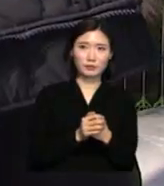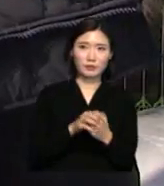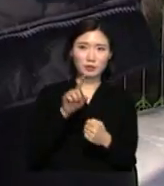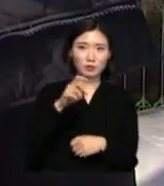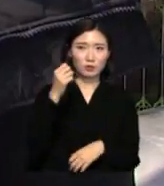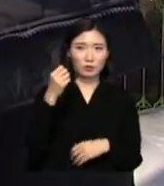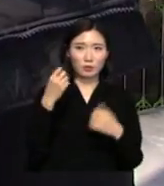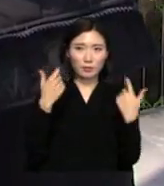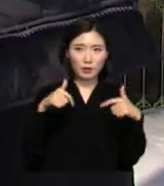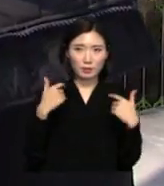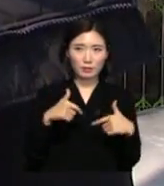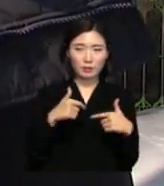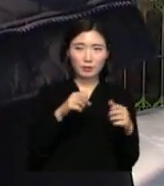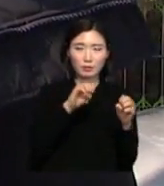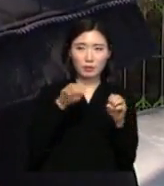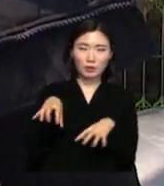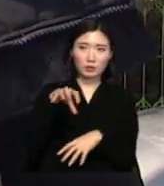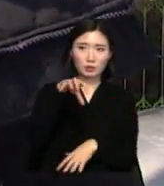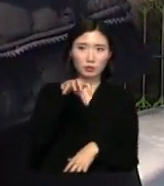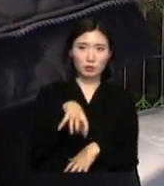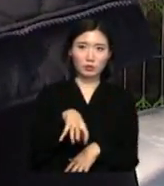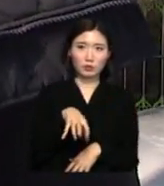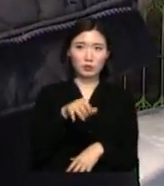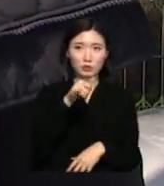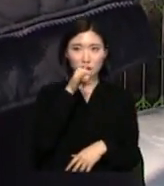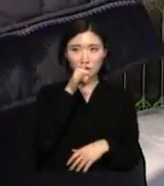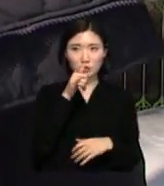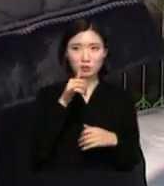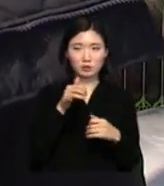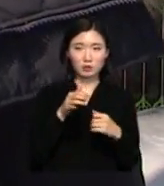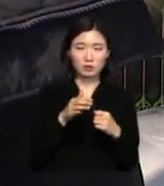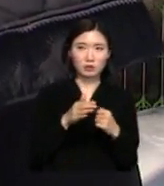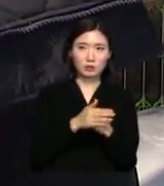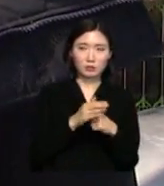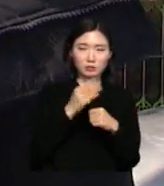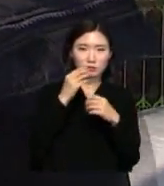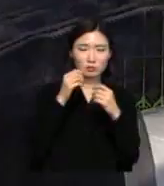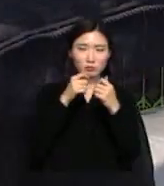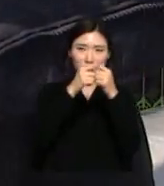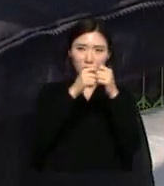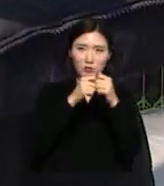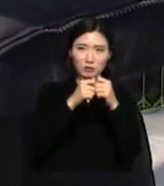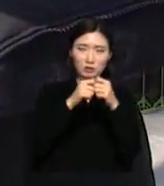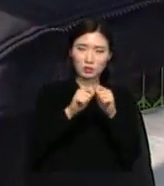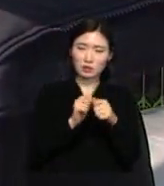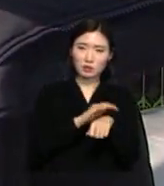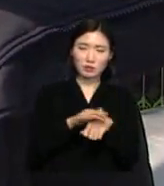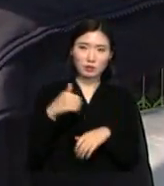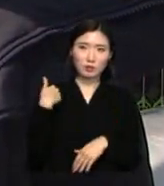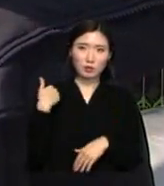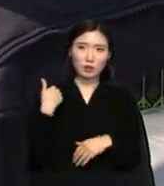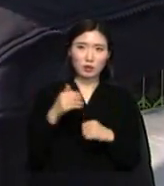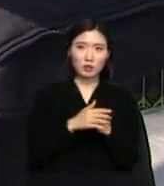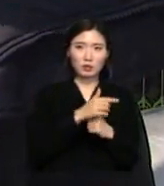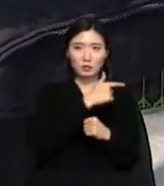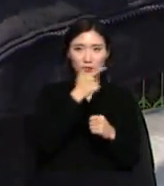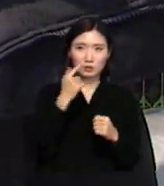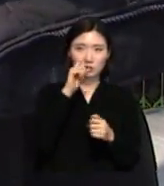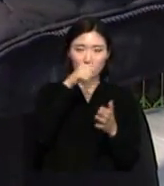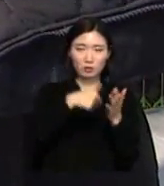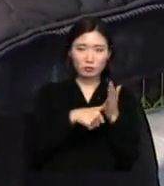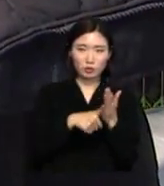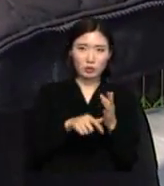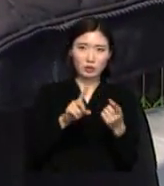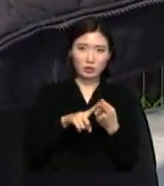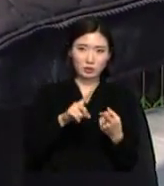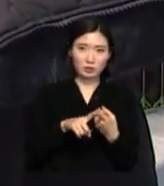맨날 버리던데 지정해 둔 곳 있어. 그렇게만 배출해 봐서 자세히는 모르겠네요. 예, 이사할 때 나오는 대형 쓰레기들 같은